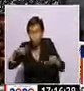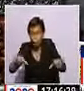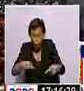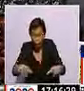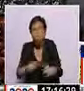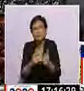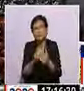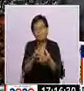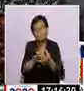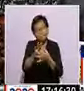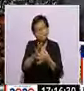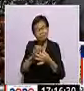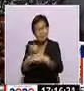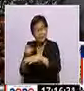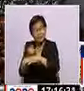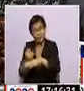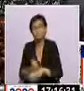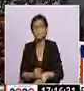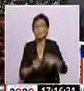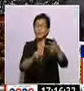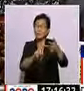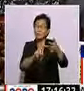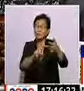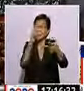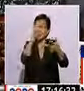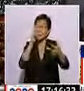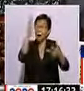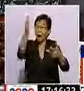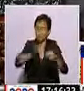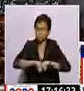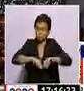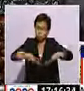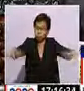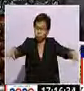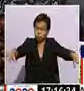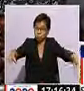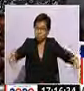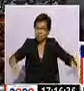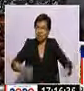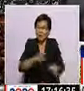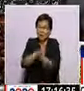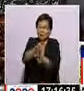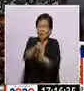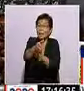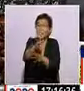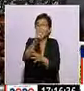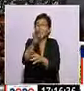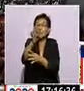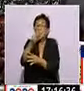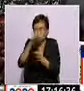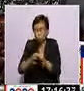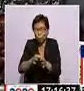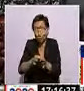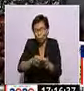dilaksanakan dengan kerjasama industri. Ketiga, kerajaan akan memperluaskan laluan kerjaya graduan TVET untuk